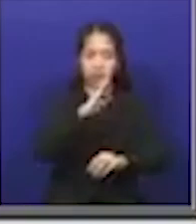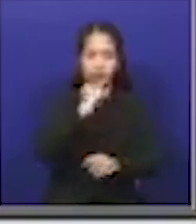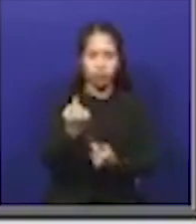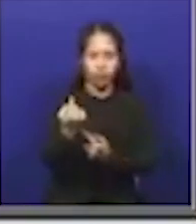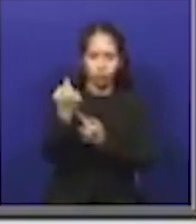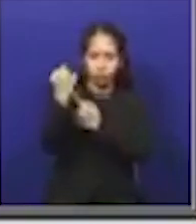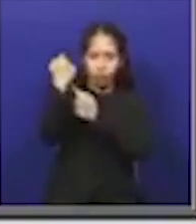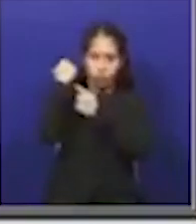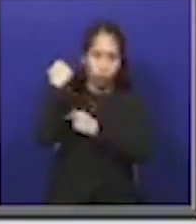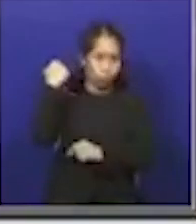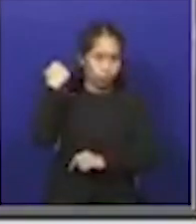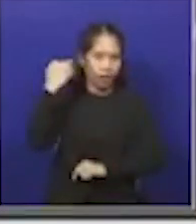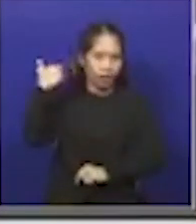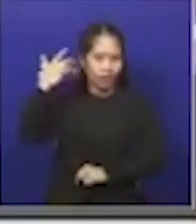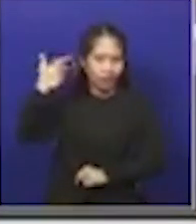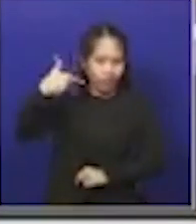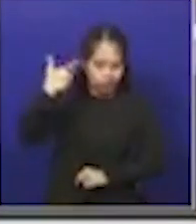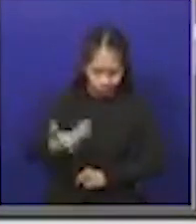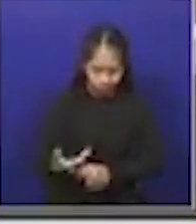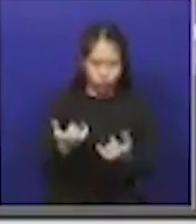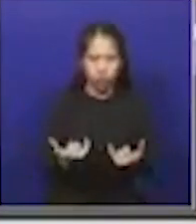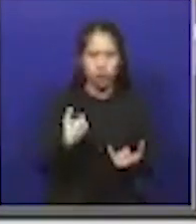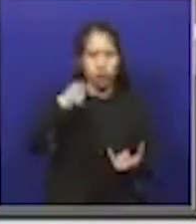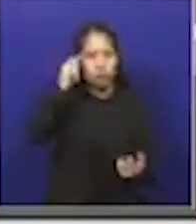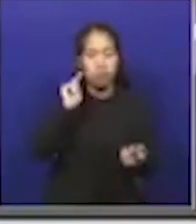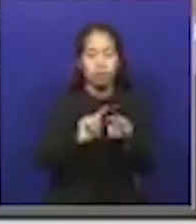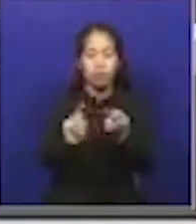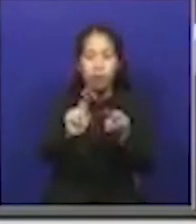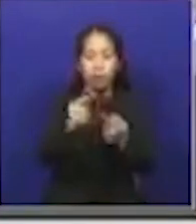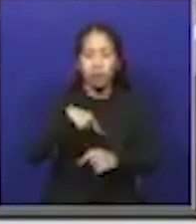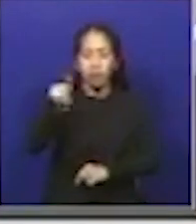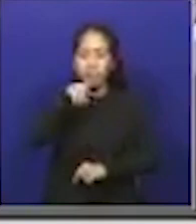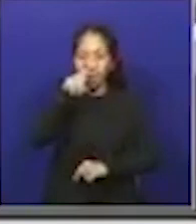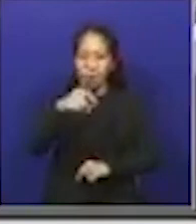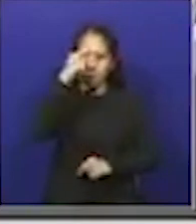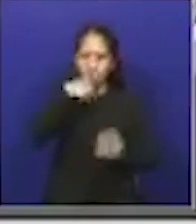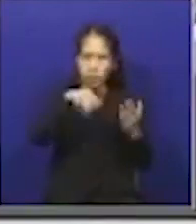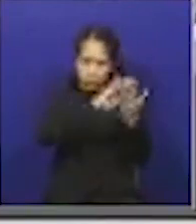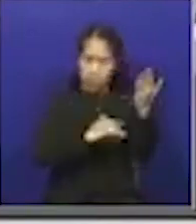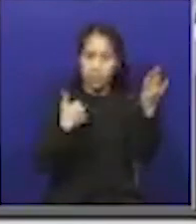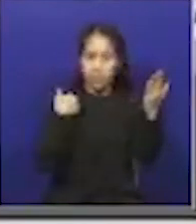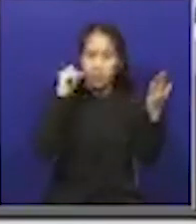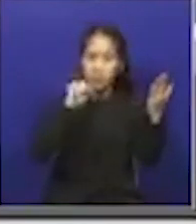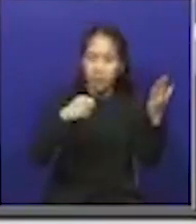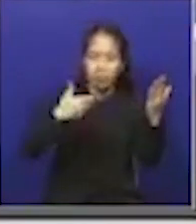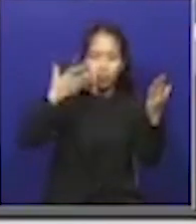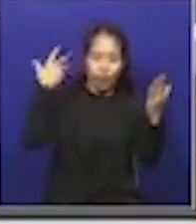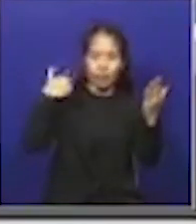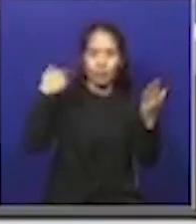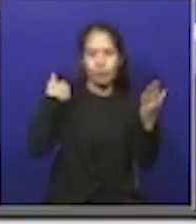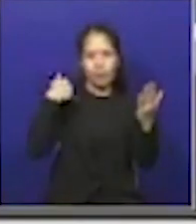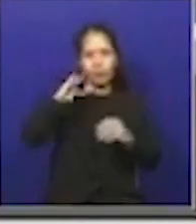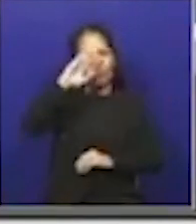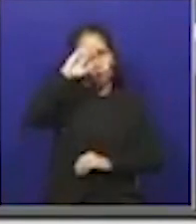ถึงตอนนี้มันทำให้เรานึกถึงเหตุการณ์บางอย่างนะฮะถามว่าประเทศไทยเคยเผชิญกับโรคระบาดชนิด